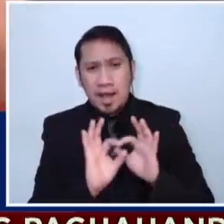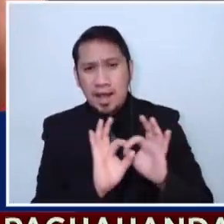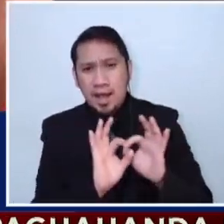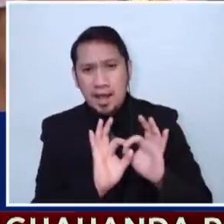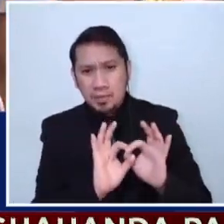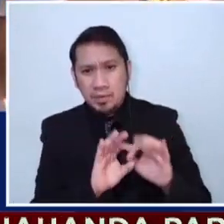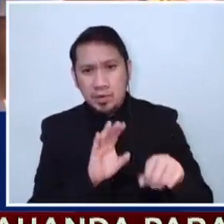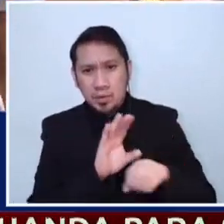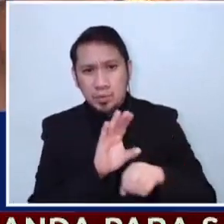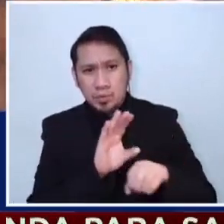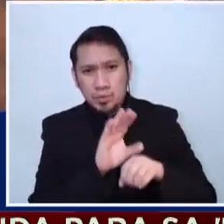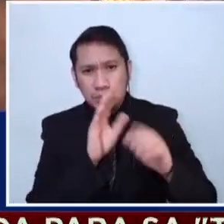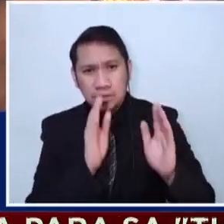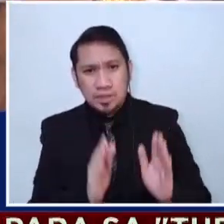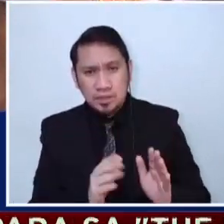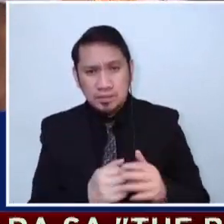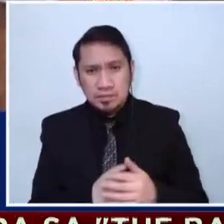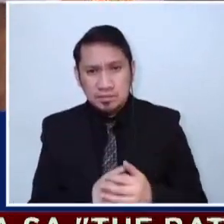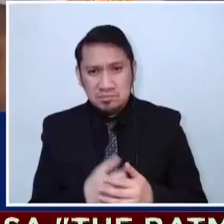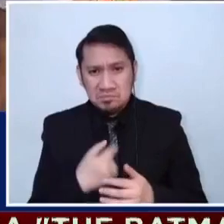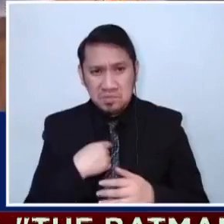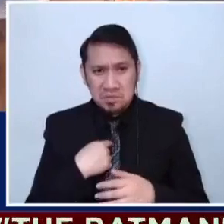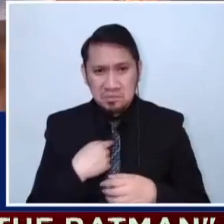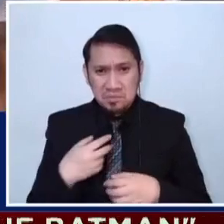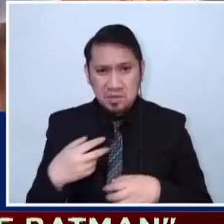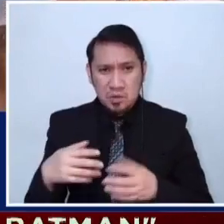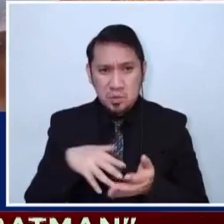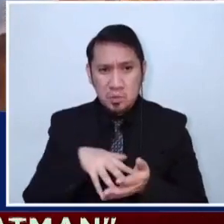consultant. Mahina nga ako sa English eh.